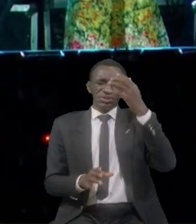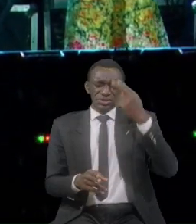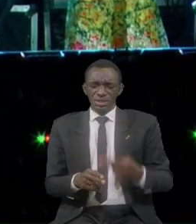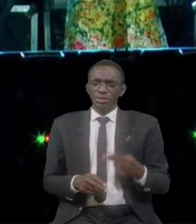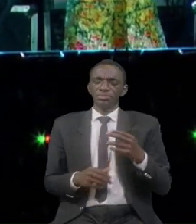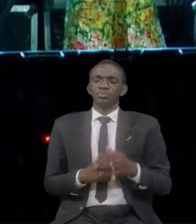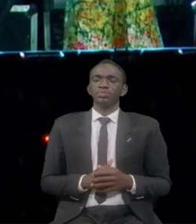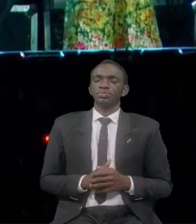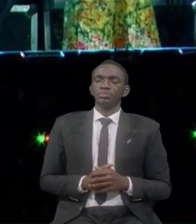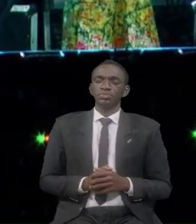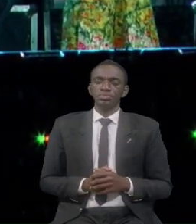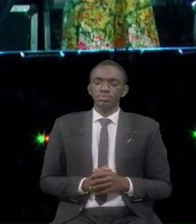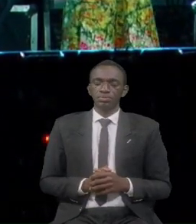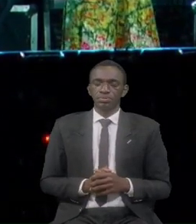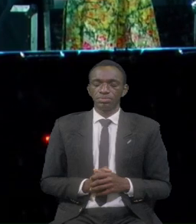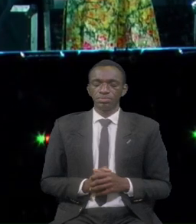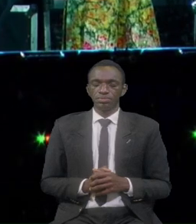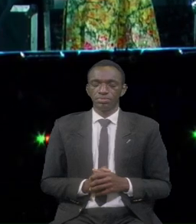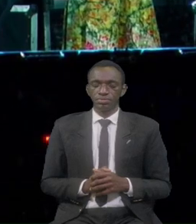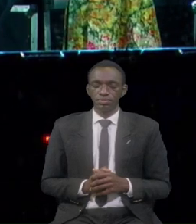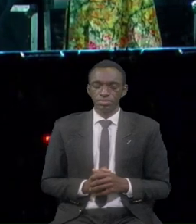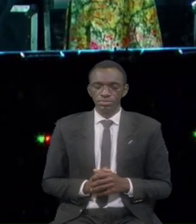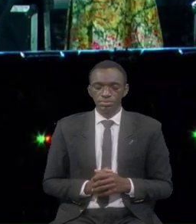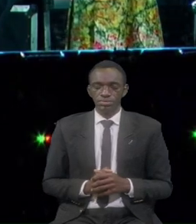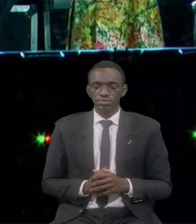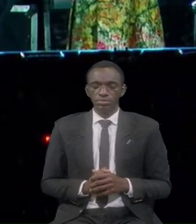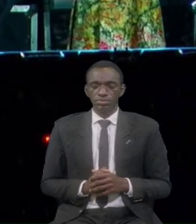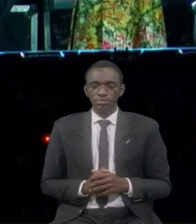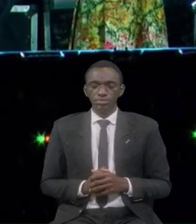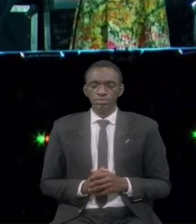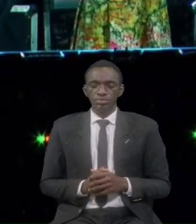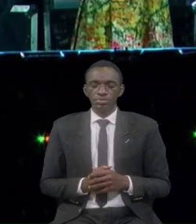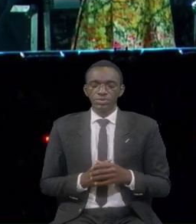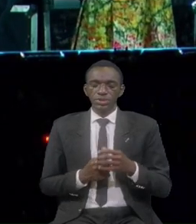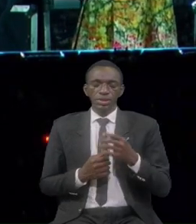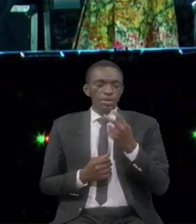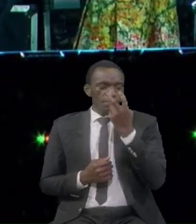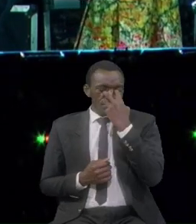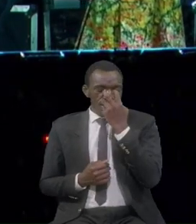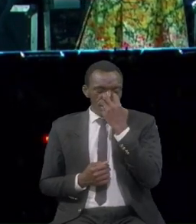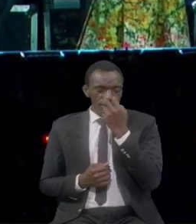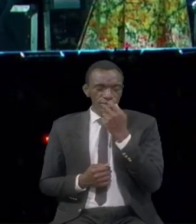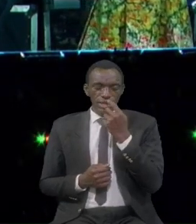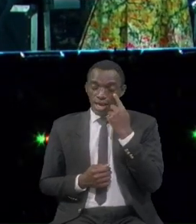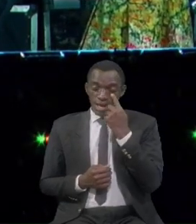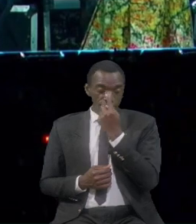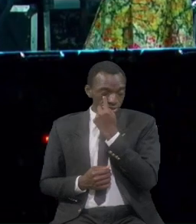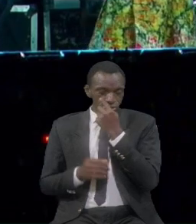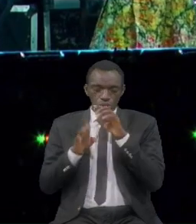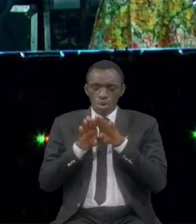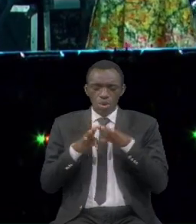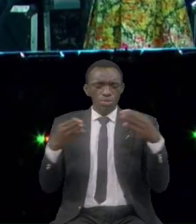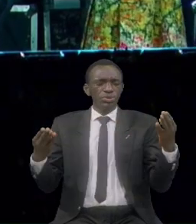nga sakit sa arthritis mo gawa sa pangalan ni Jesus. Blind eyes, open those ears and